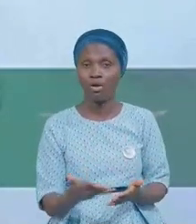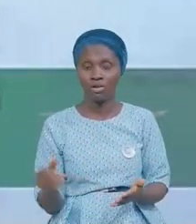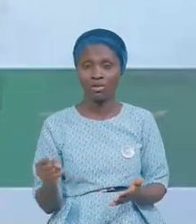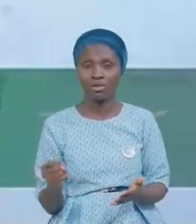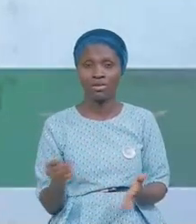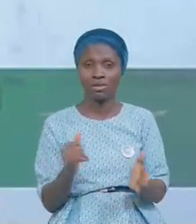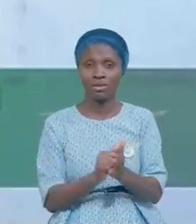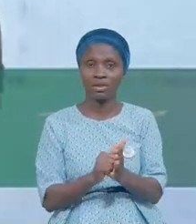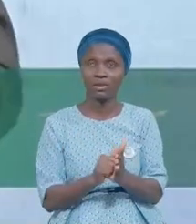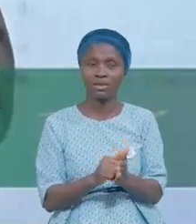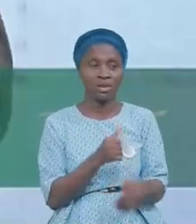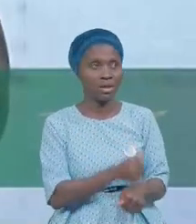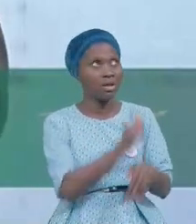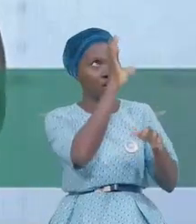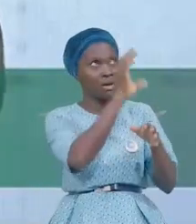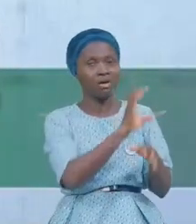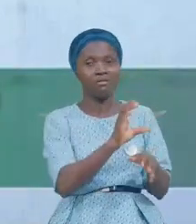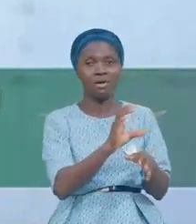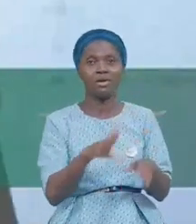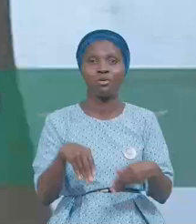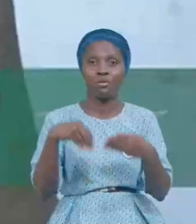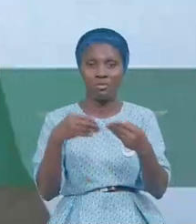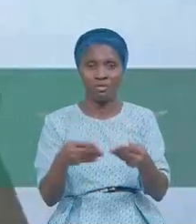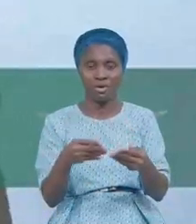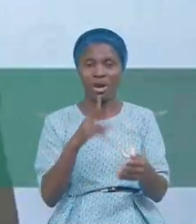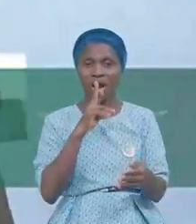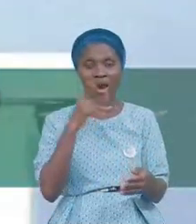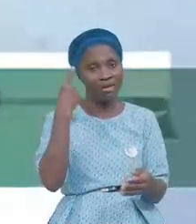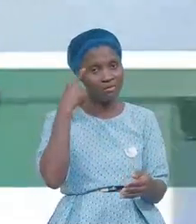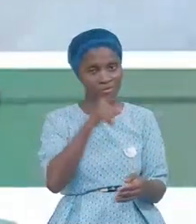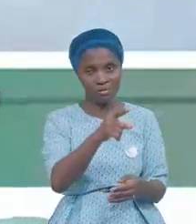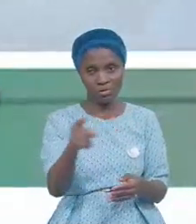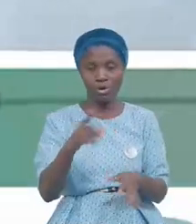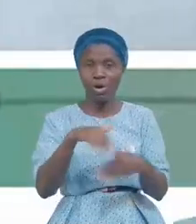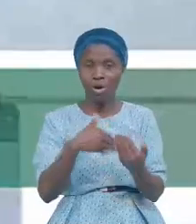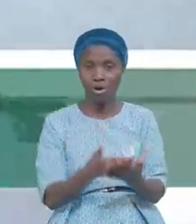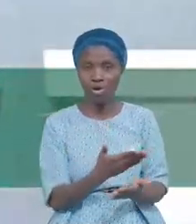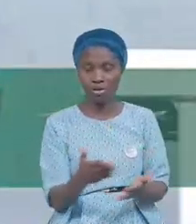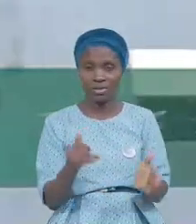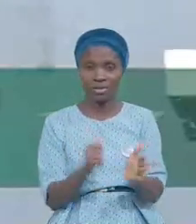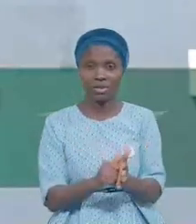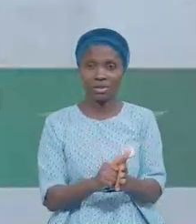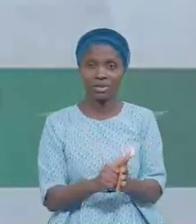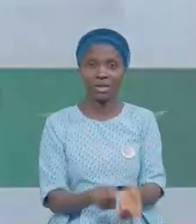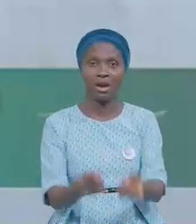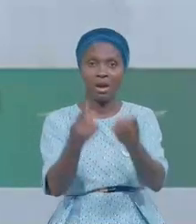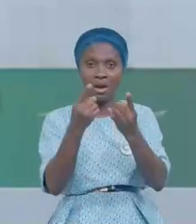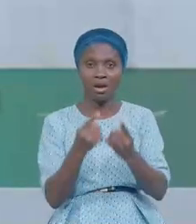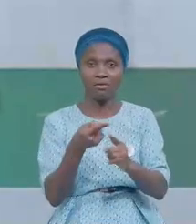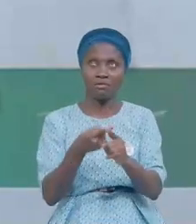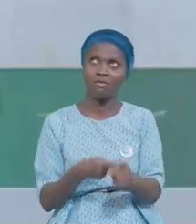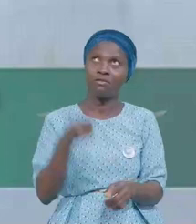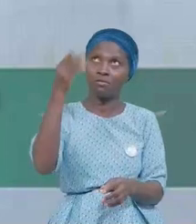Tout ce que le calvaire pourvoit est pour vous. Tout ce qui vient de Dieu